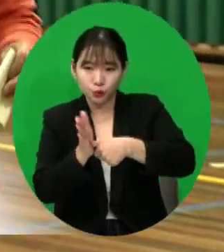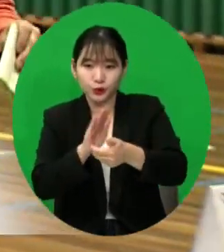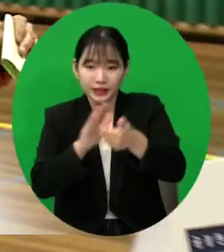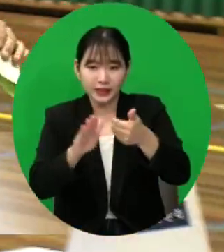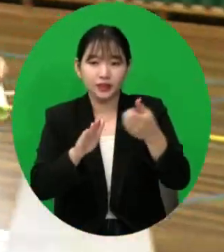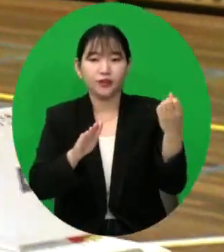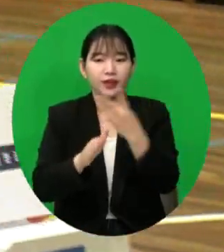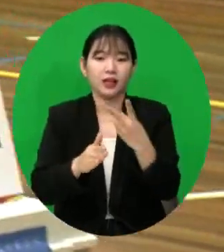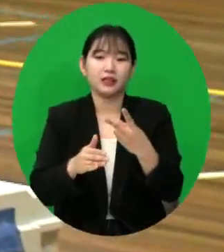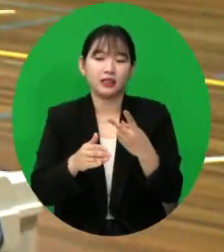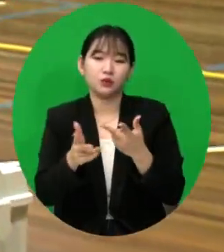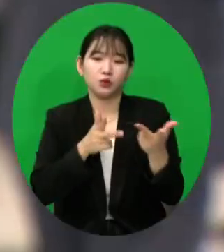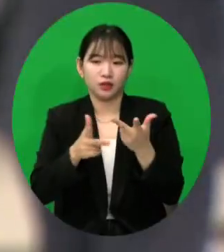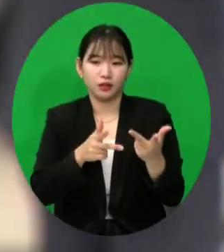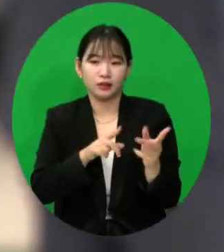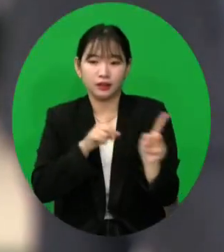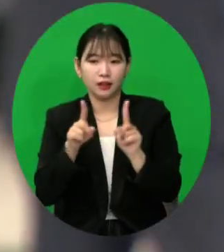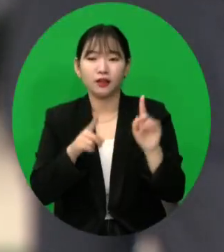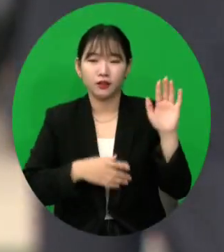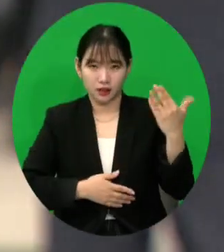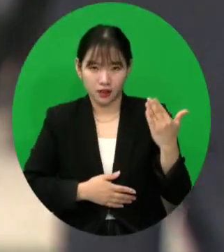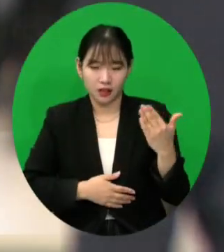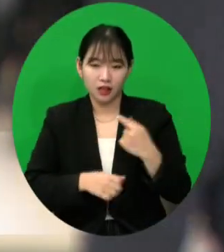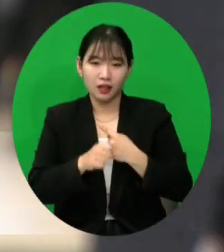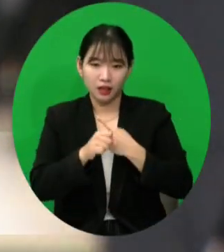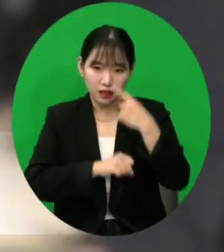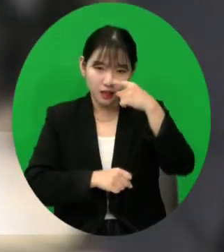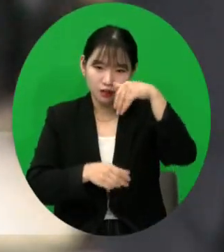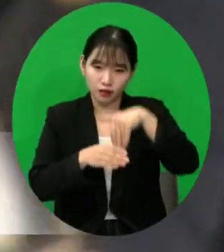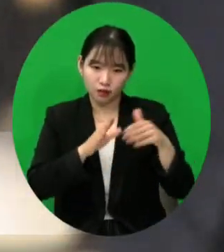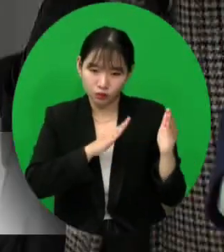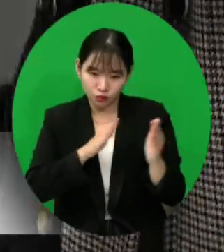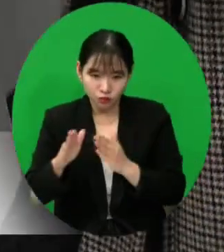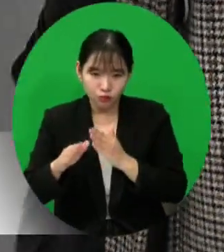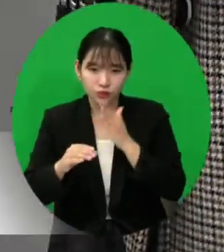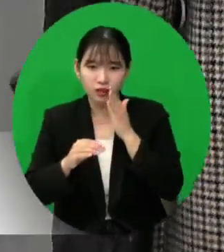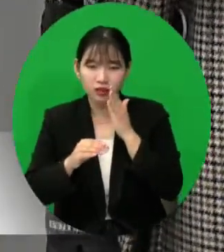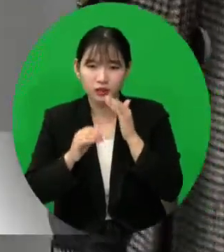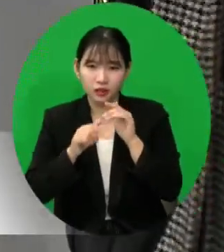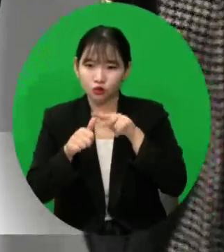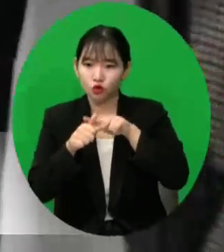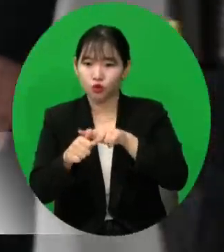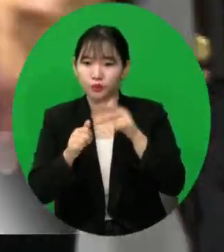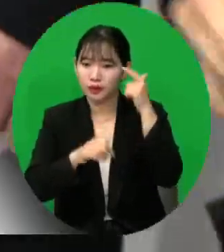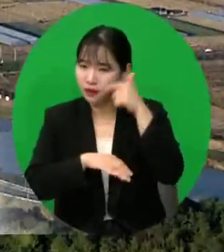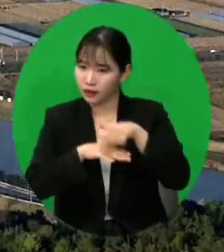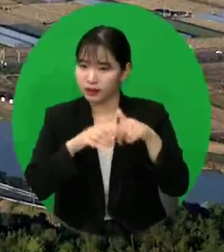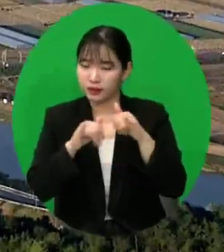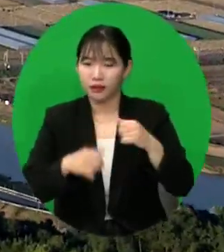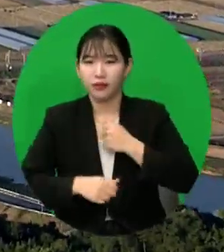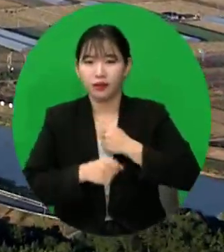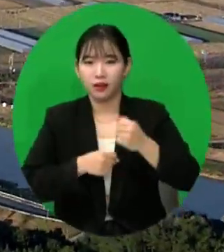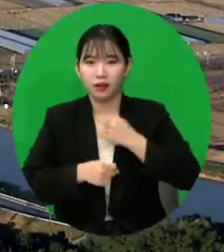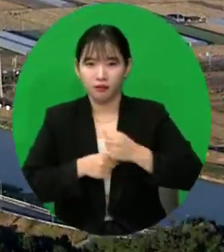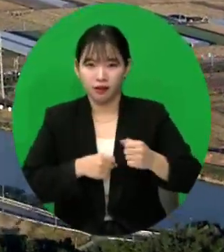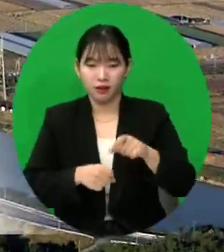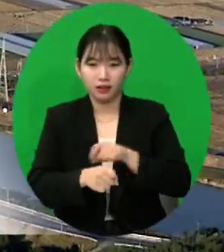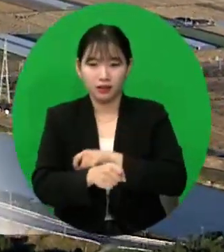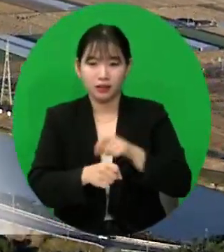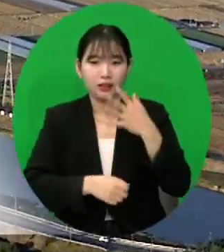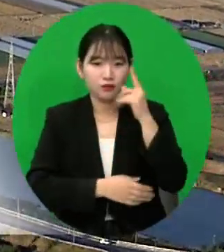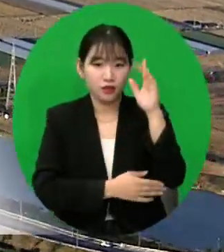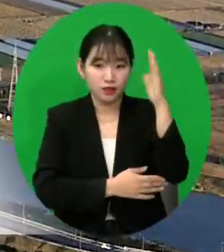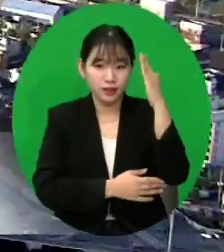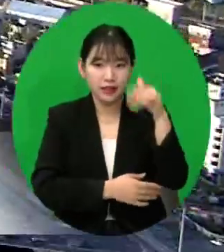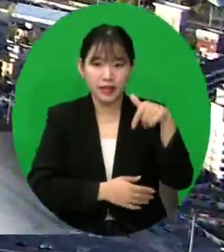다시 재조정됐습니다. 내년 총선 출마를 준비해온 입지자들도 당혹스러워하고 있습니다. 특히 동부권인